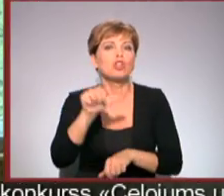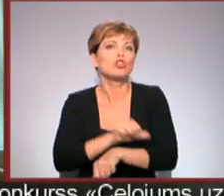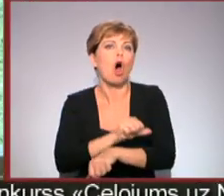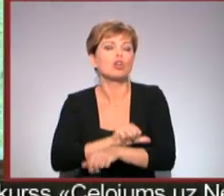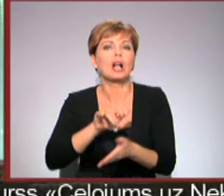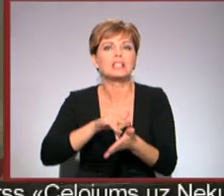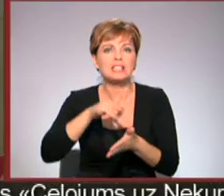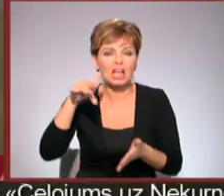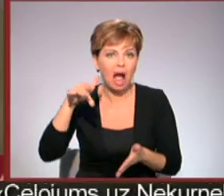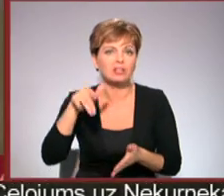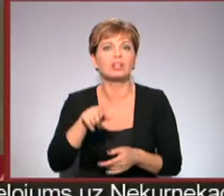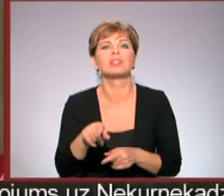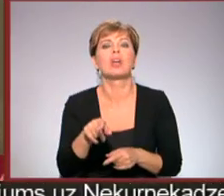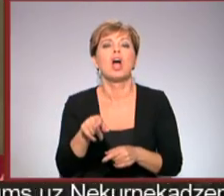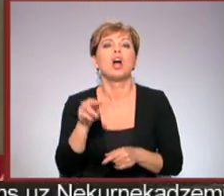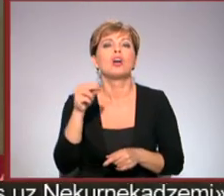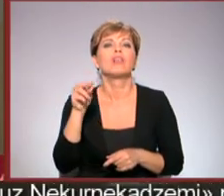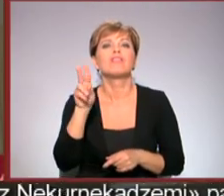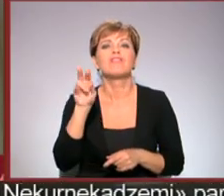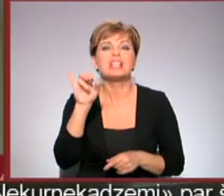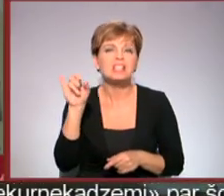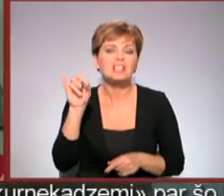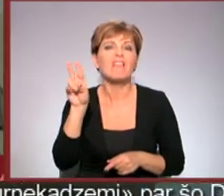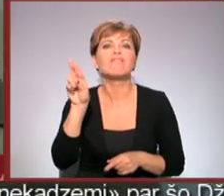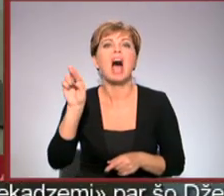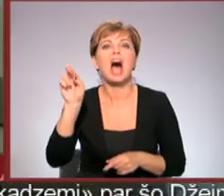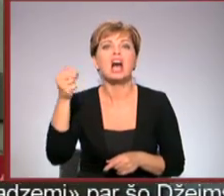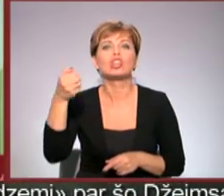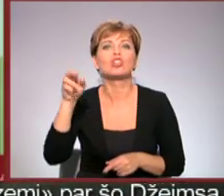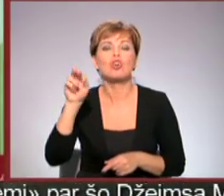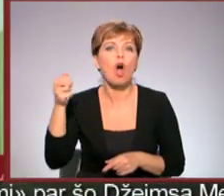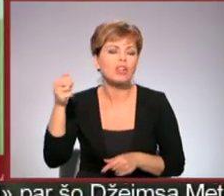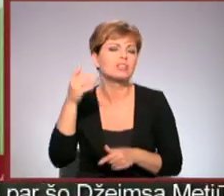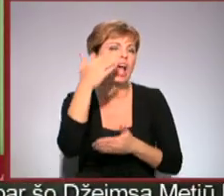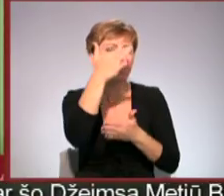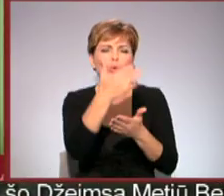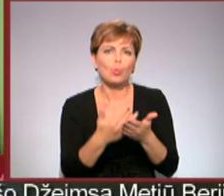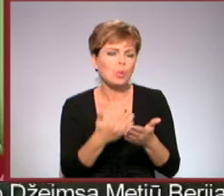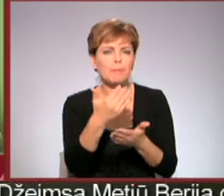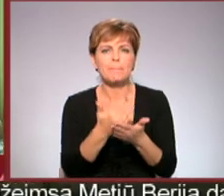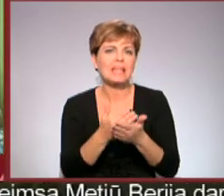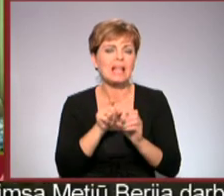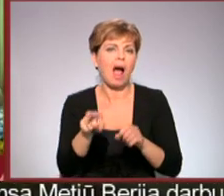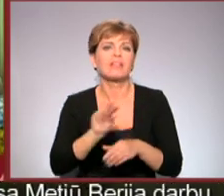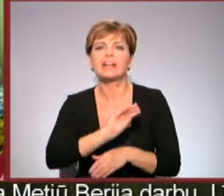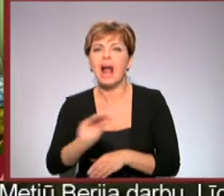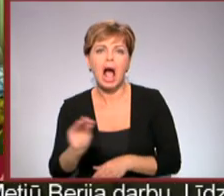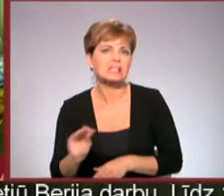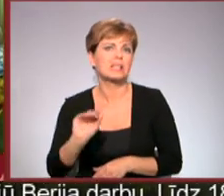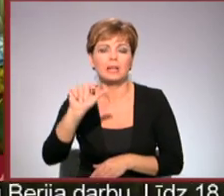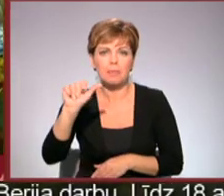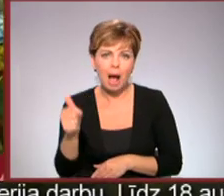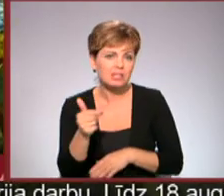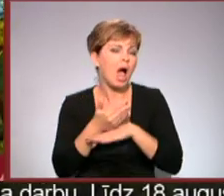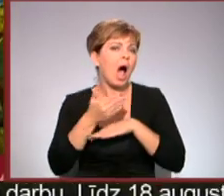Virginija Woolf, Edgars Allan Poe, Jonathan Swift, Van Goghs un Vrubels. Šo sarakstu var turpināt un turpināt. Tie ir rakstnieki un mākslinieki, kas